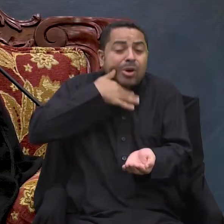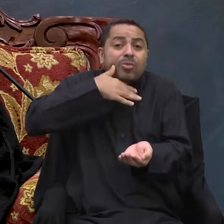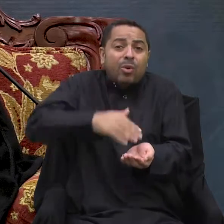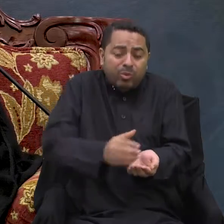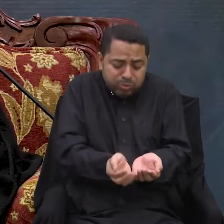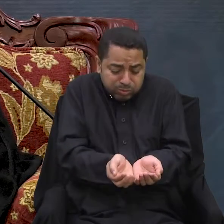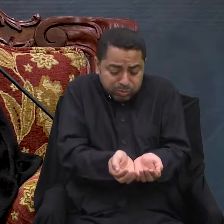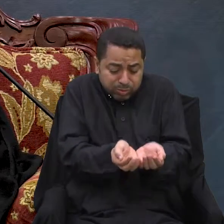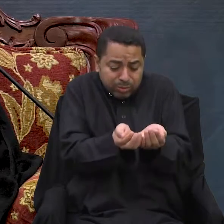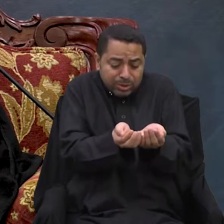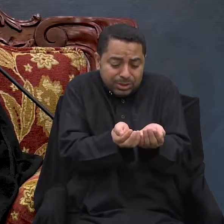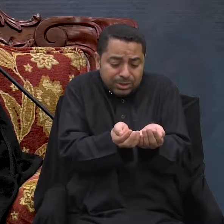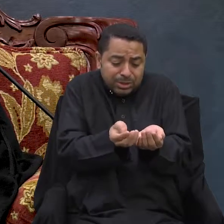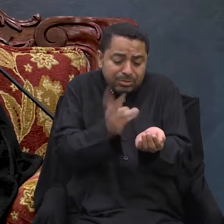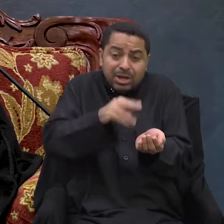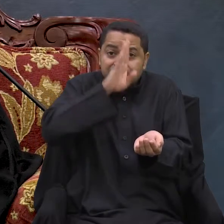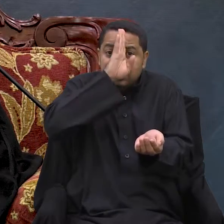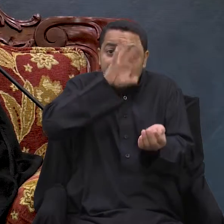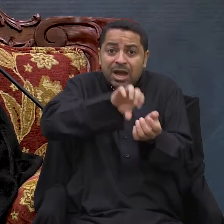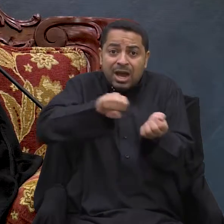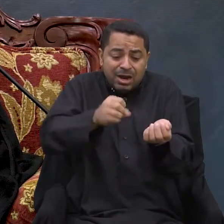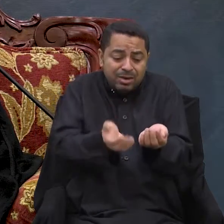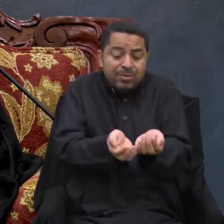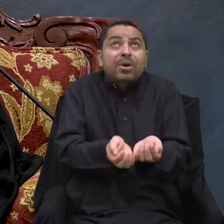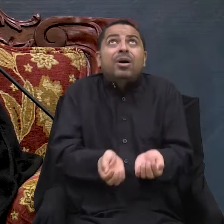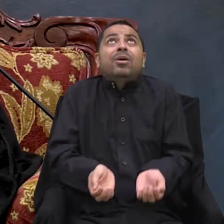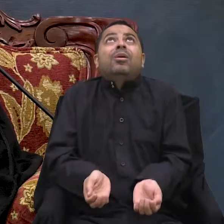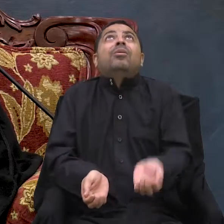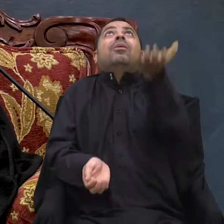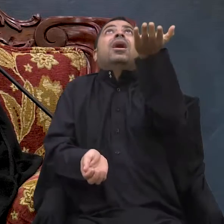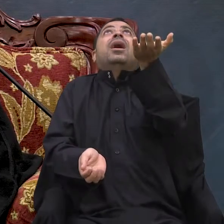وريده، وذب للسما